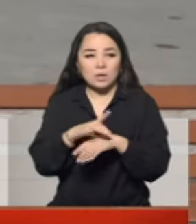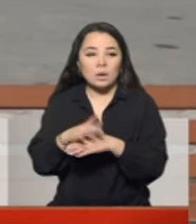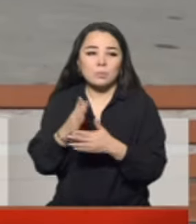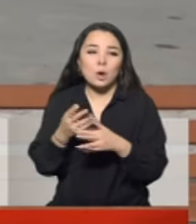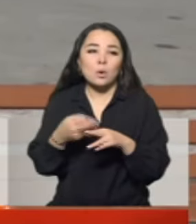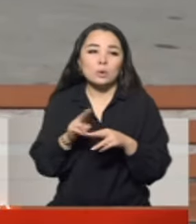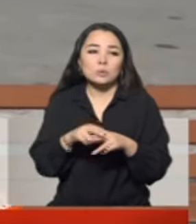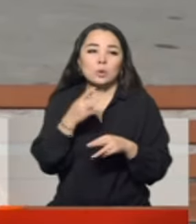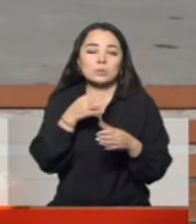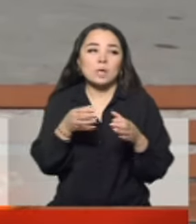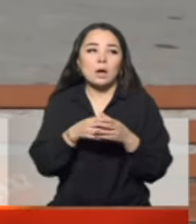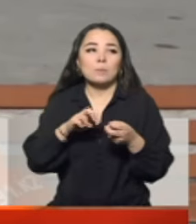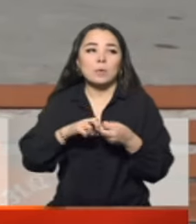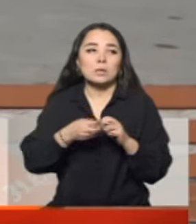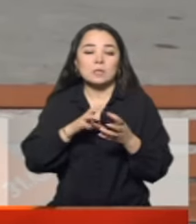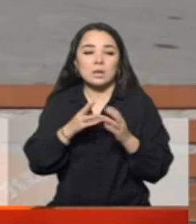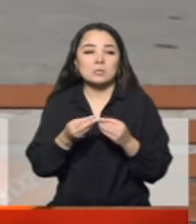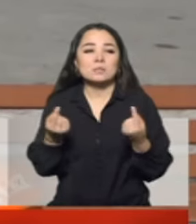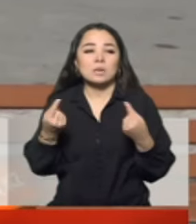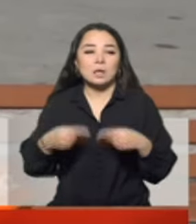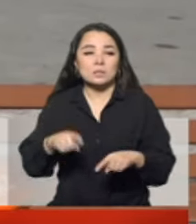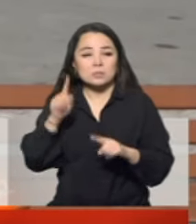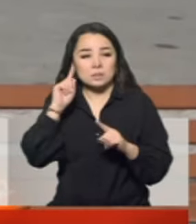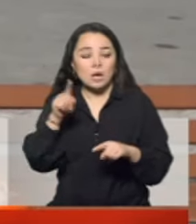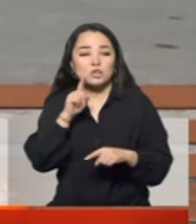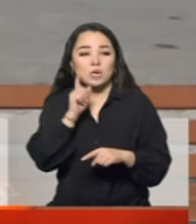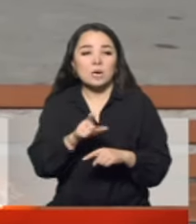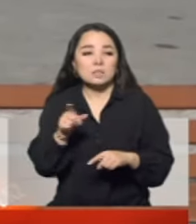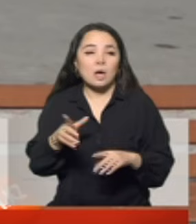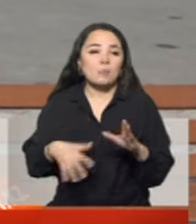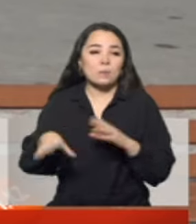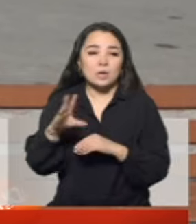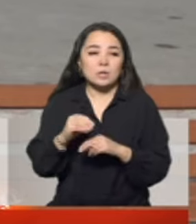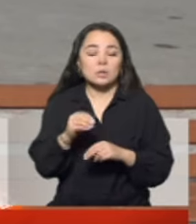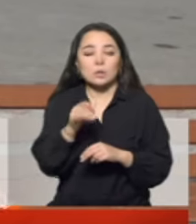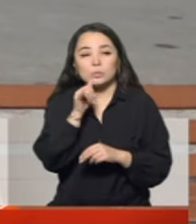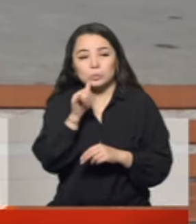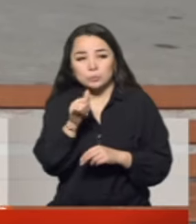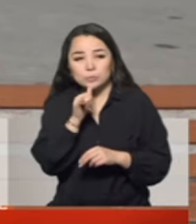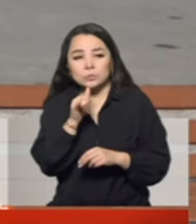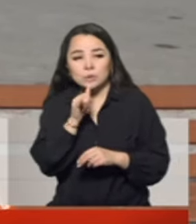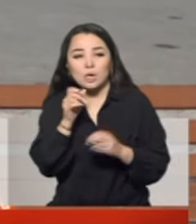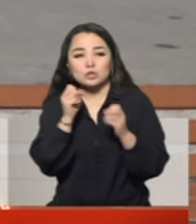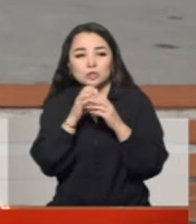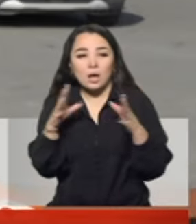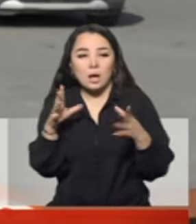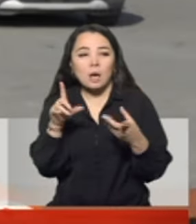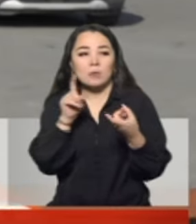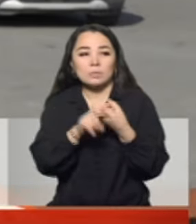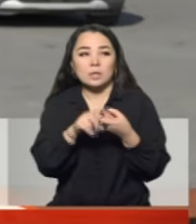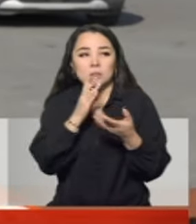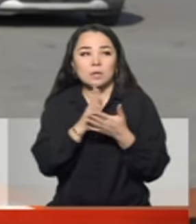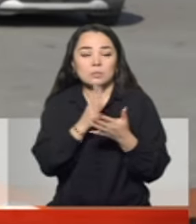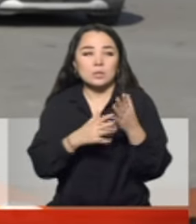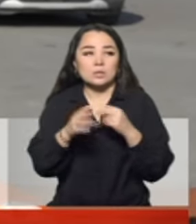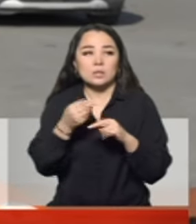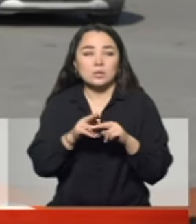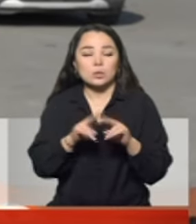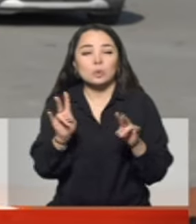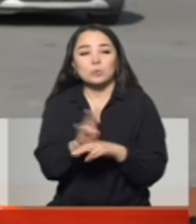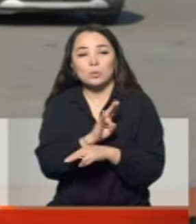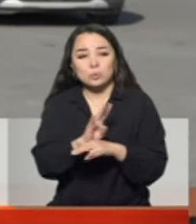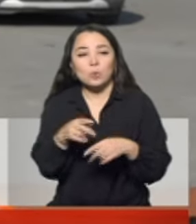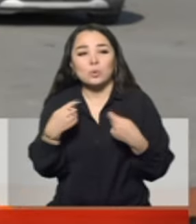жерде ұлттық проблема, ұлттық трагедия бар. Себебі жастарымыздың бәрі сол түтінге, сол шарикке байланыпты. Мынаны бүткіл ночной клубтың